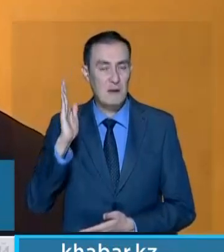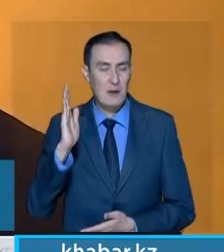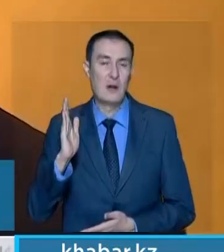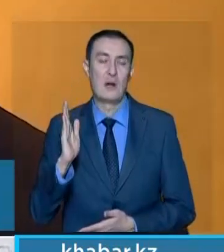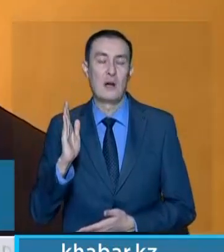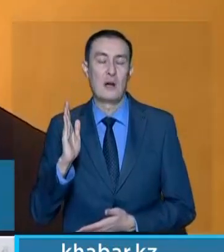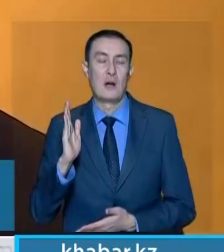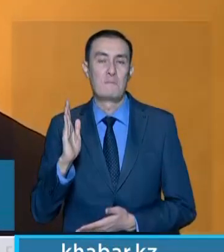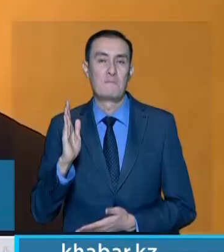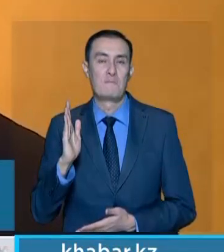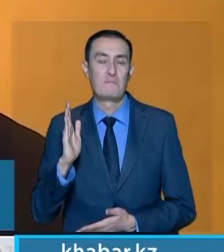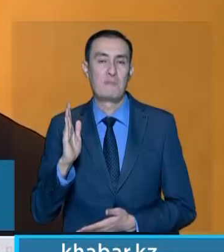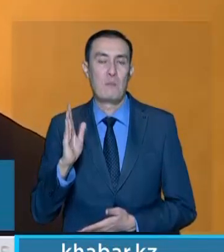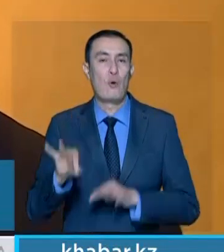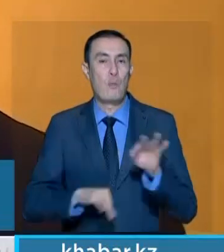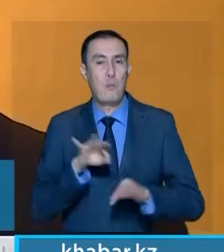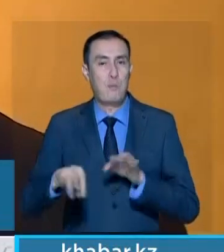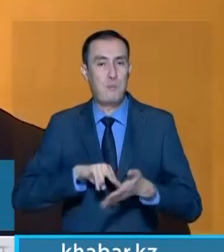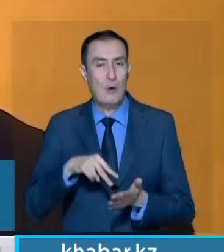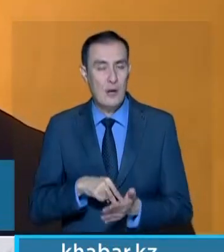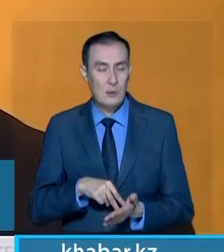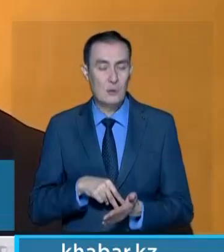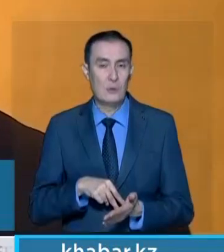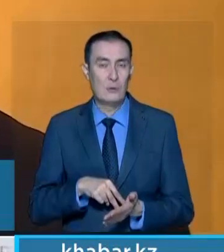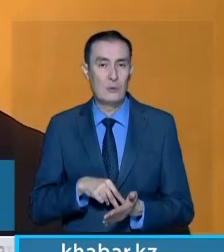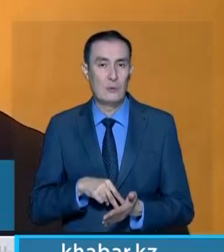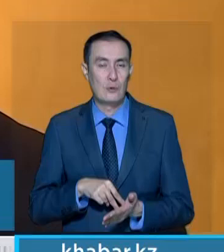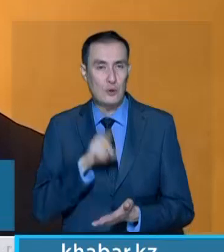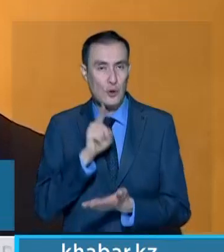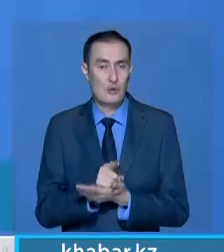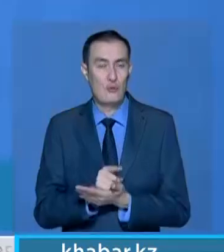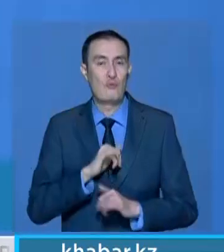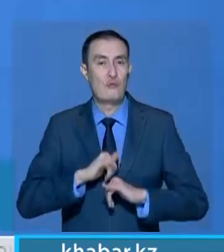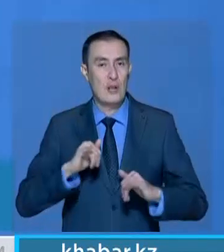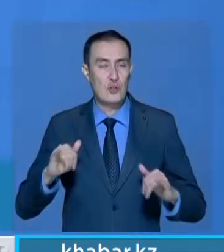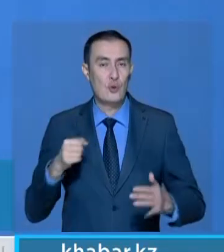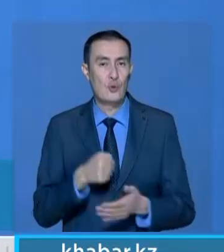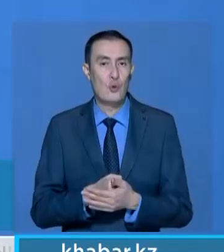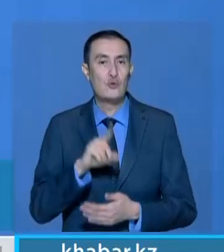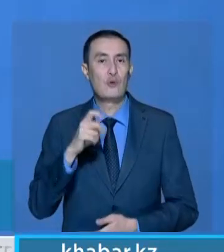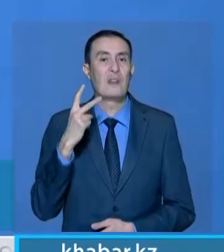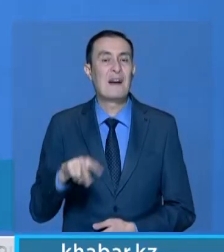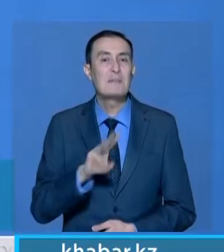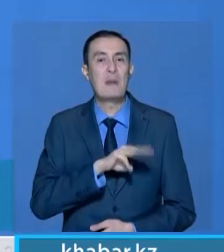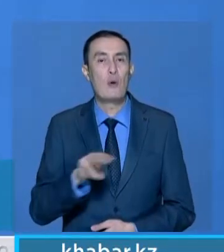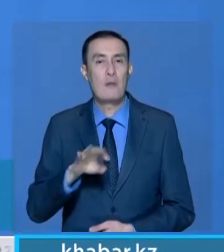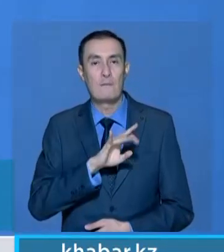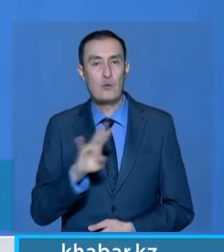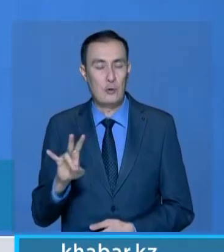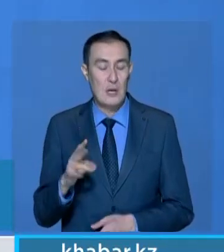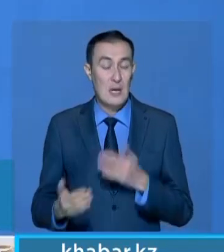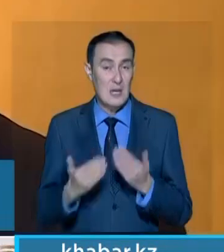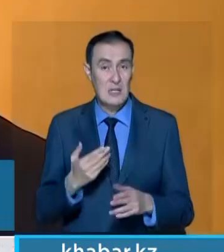вообще, по проектам вы вообще это должны увеличить это до 120 миллионов тонн. Если